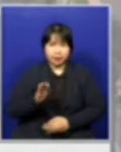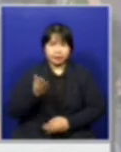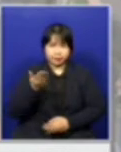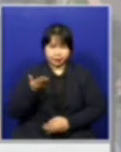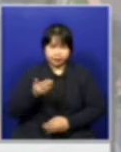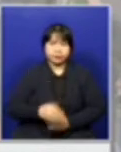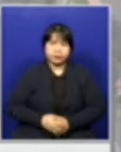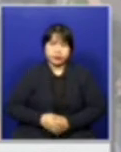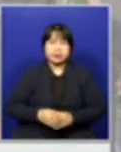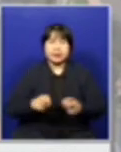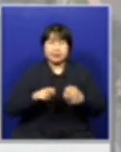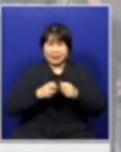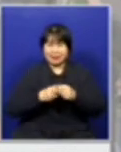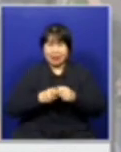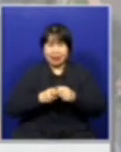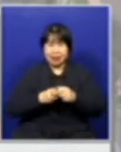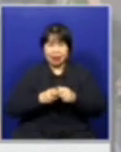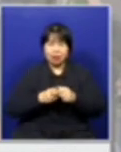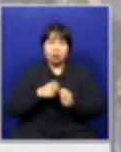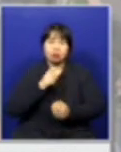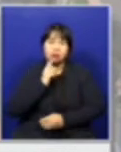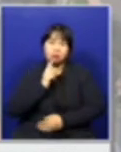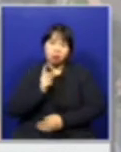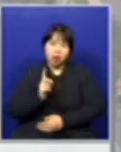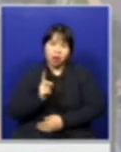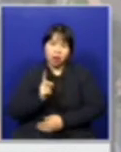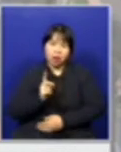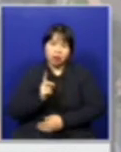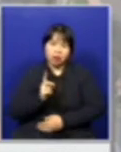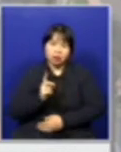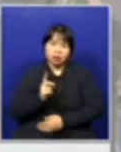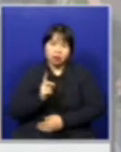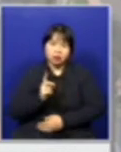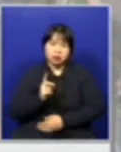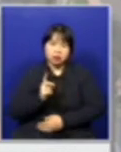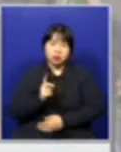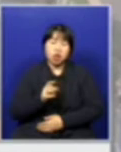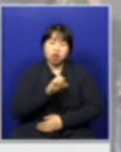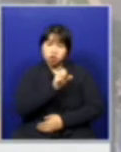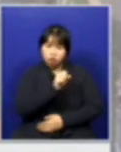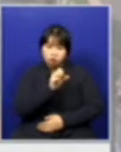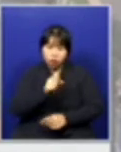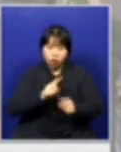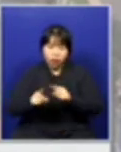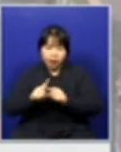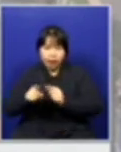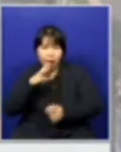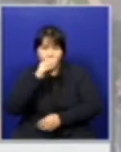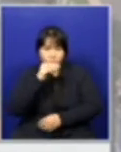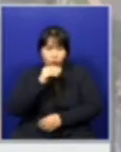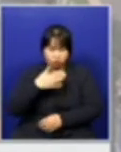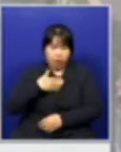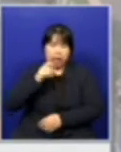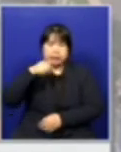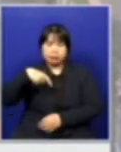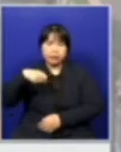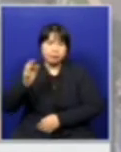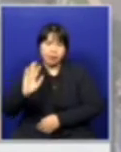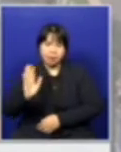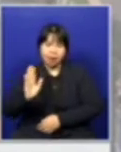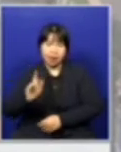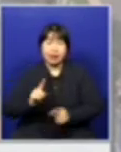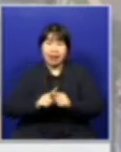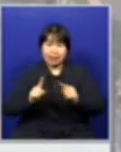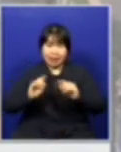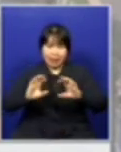ความรุนแรงที่กระทบดิฉันจะไม่พูดถึงนะคะว่าสิ่งที่ท่านส.ส.ทั้งหลายได้พูดไปแล้วสิ่งที่รัฐบาล